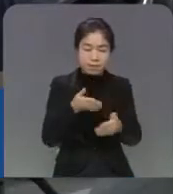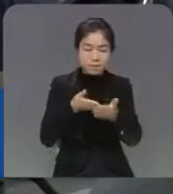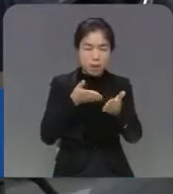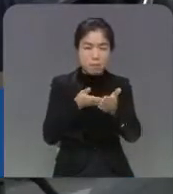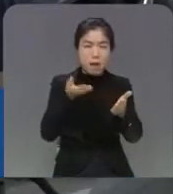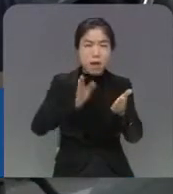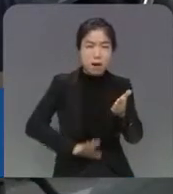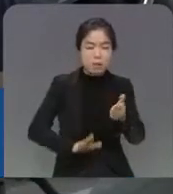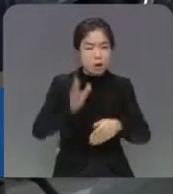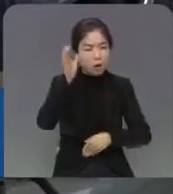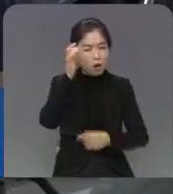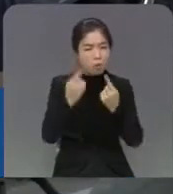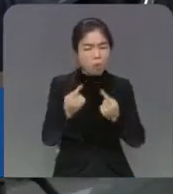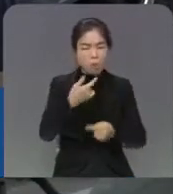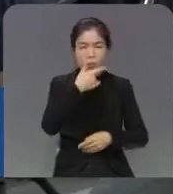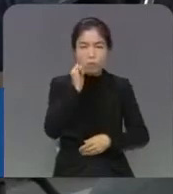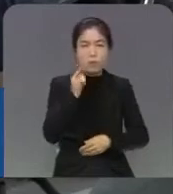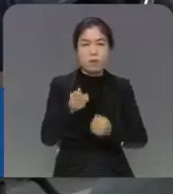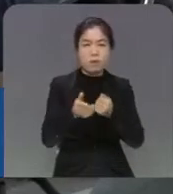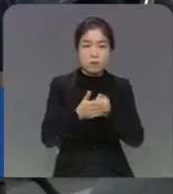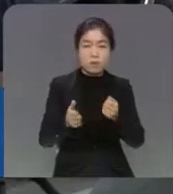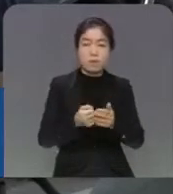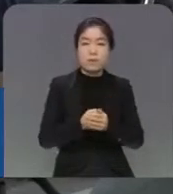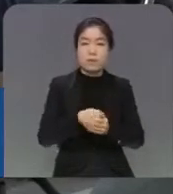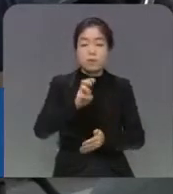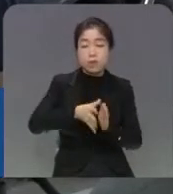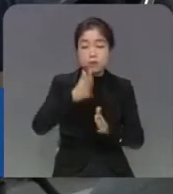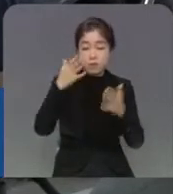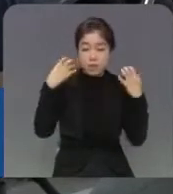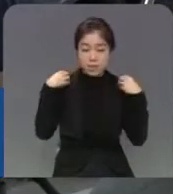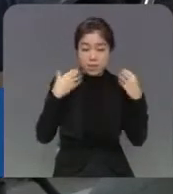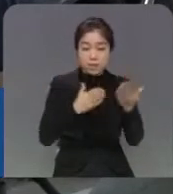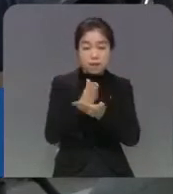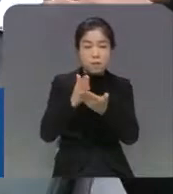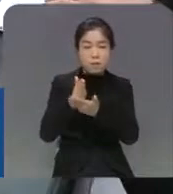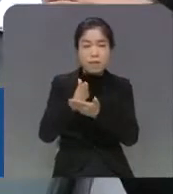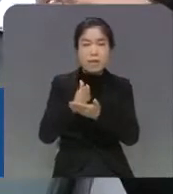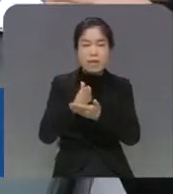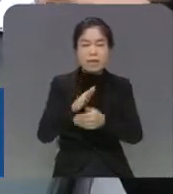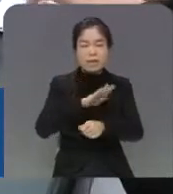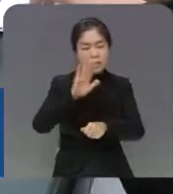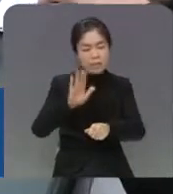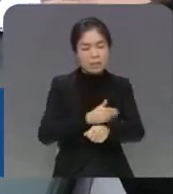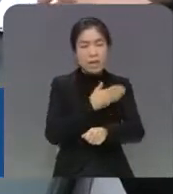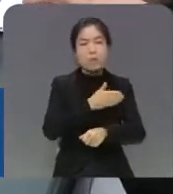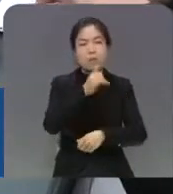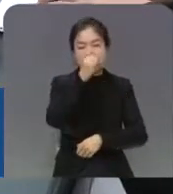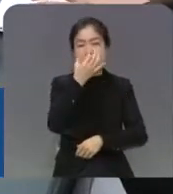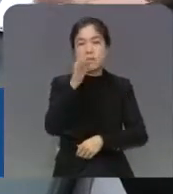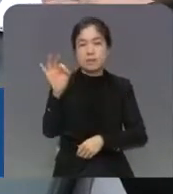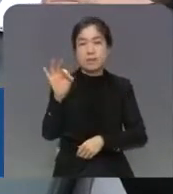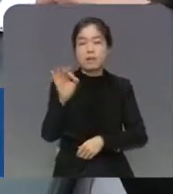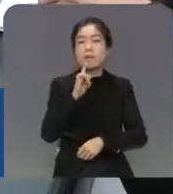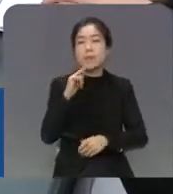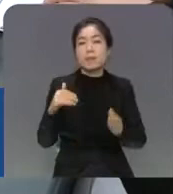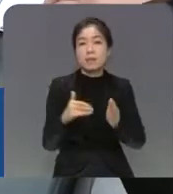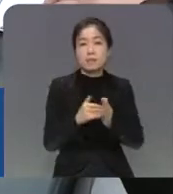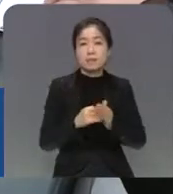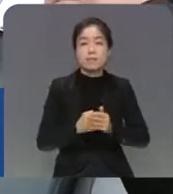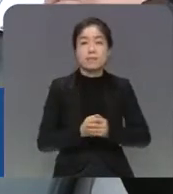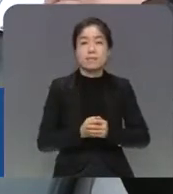요구했지만 기대에 미치지 못했다면서 광주시청 해당 실국이 제대로 관리하지 못한 측면도 있다고